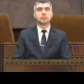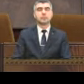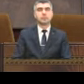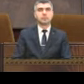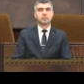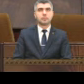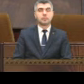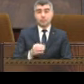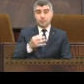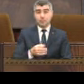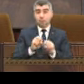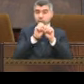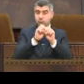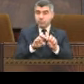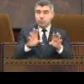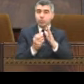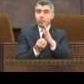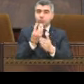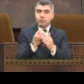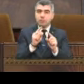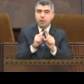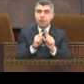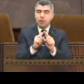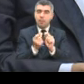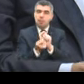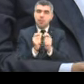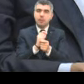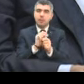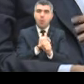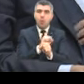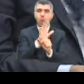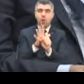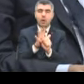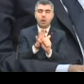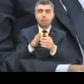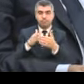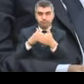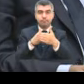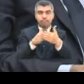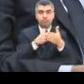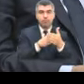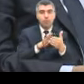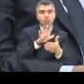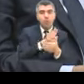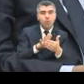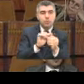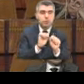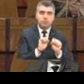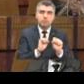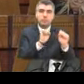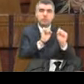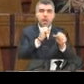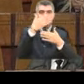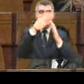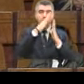يثير الانتشار السريع الذي يعرفه متحور أوميكرون تحديات أساسية في سياق تحصين المملكة من أي